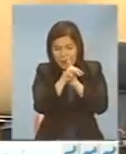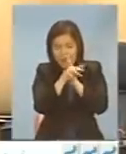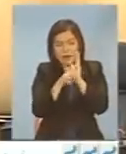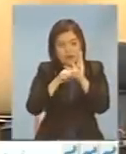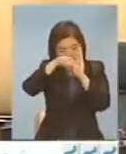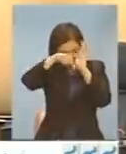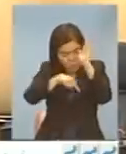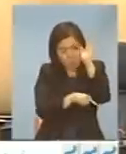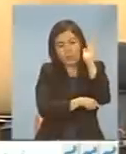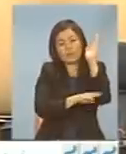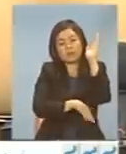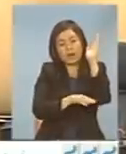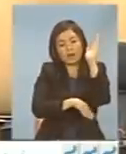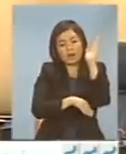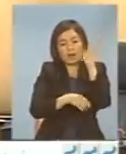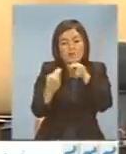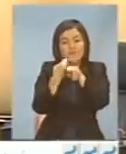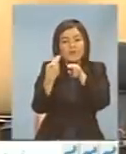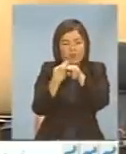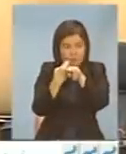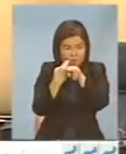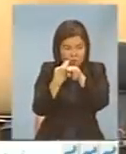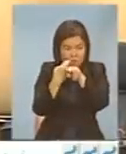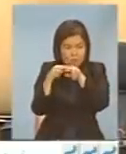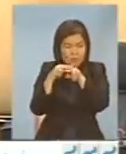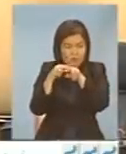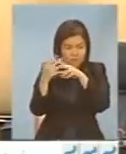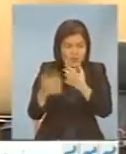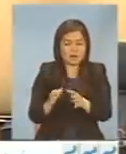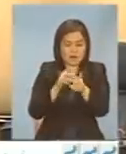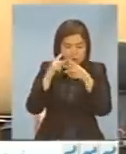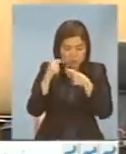งไปถึงประดังเบซานะครับเพราะฉะนั้นผมว่าอันนี้ก็คงจะตอบข้อกังวลของท่านสมาชิกได้นะครับ